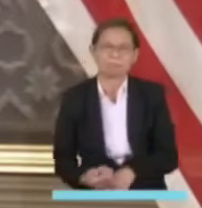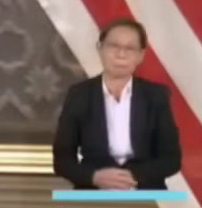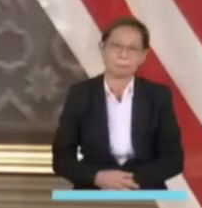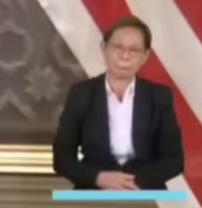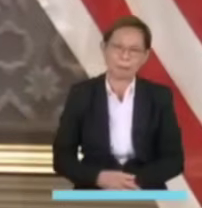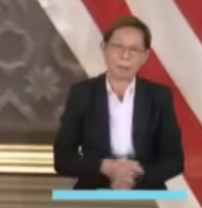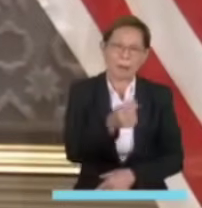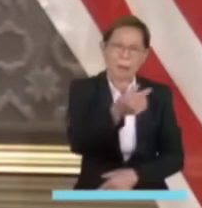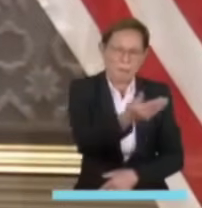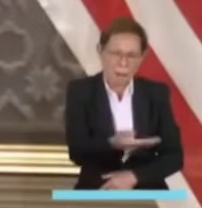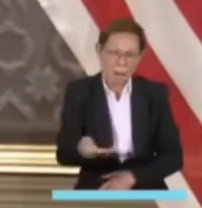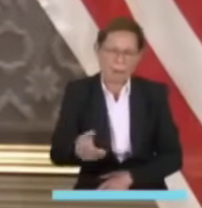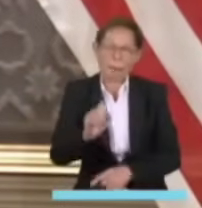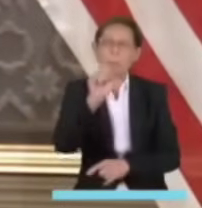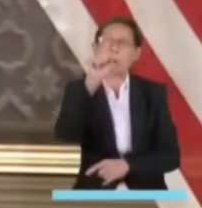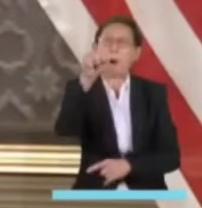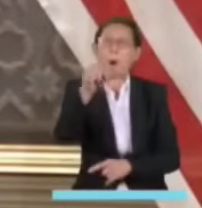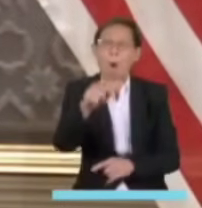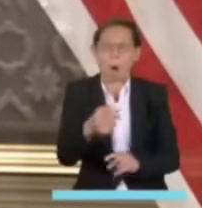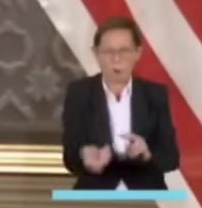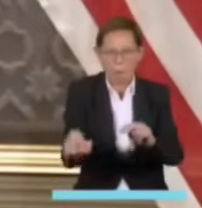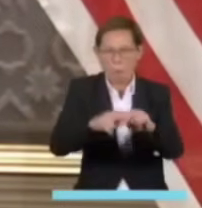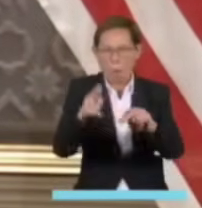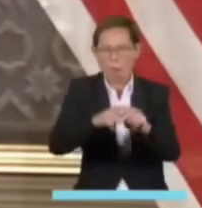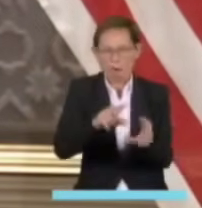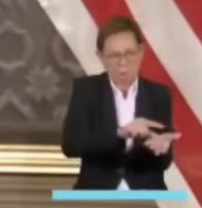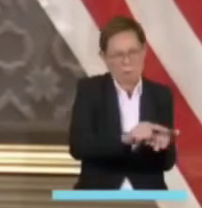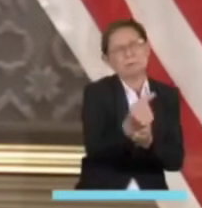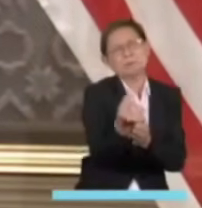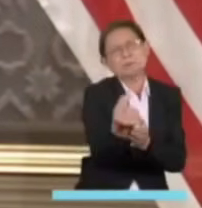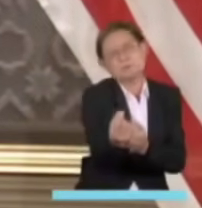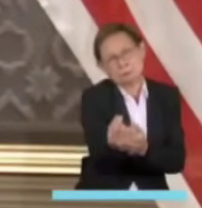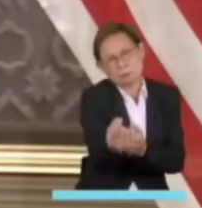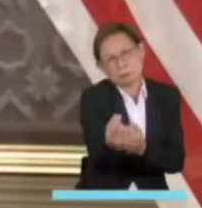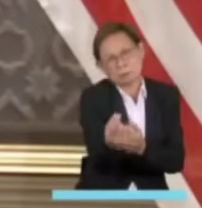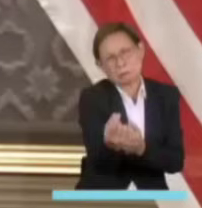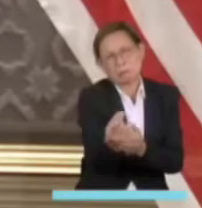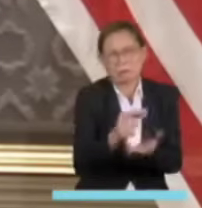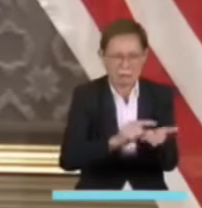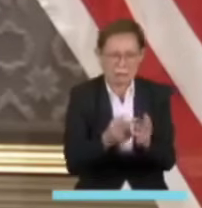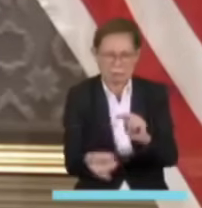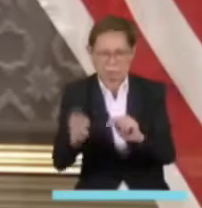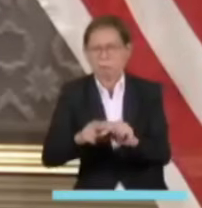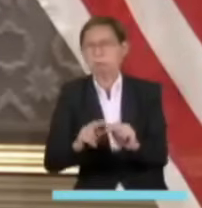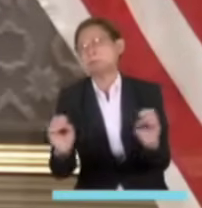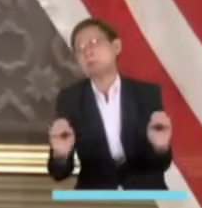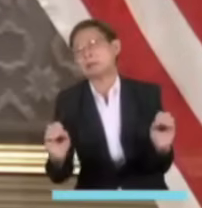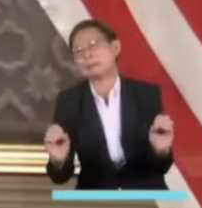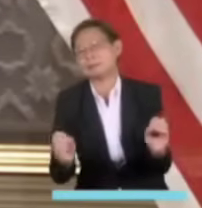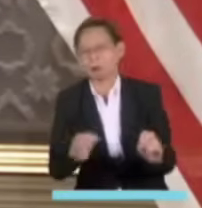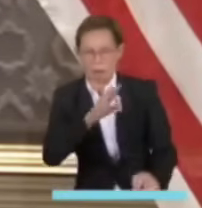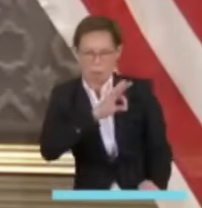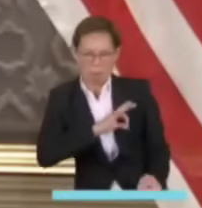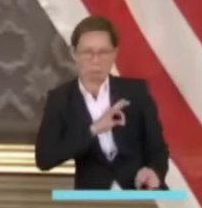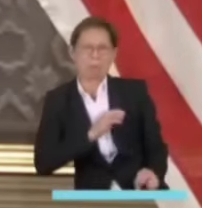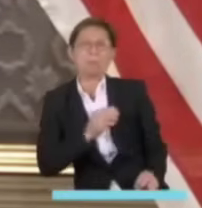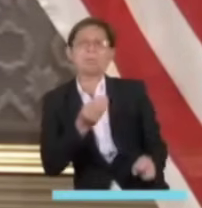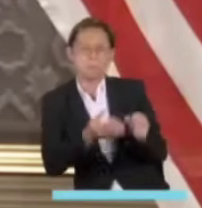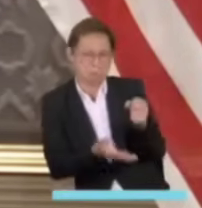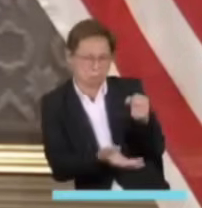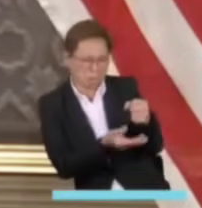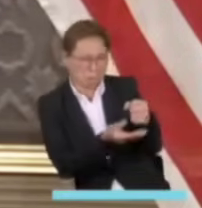Kos meningkat, gaji rendah atau tidak meningkat bersama, keuntungan